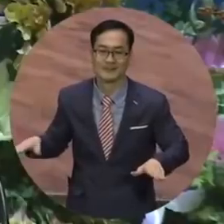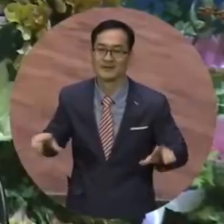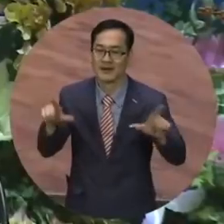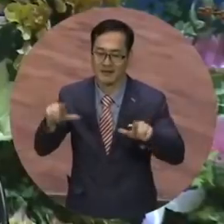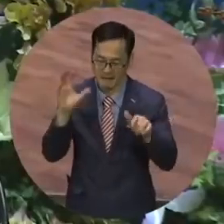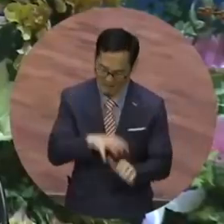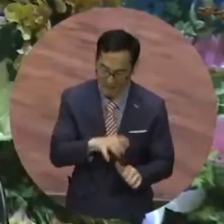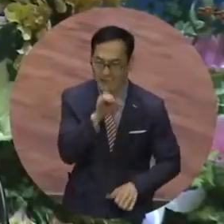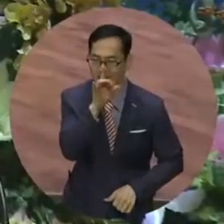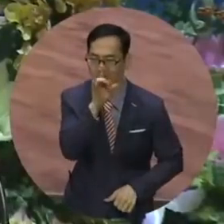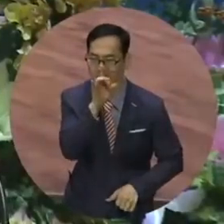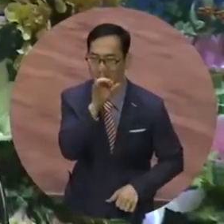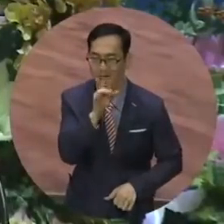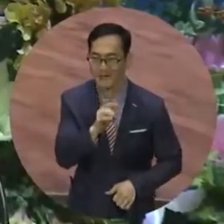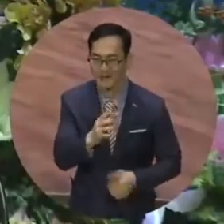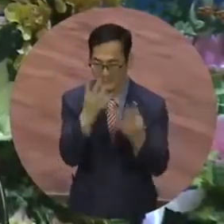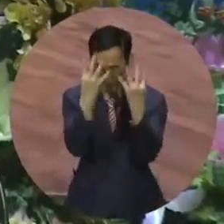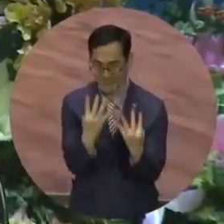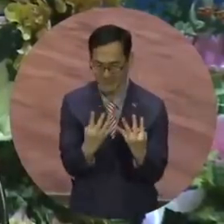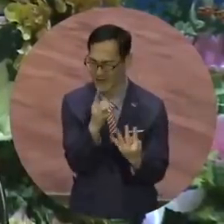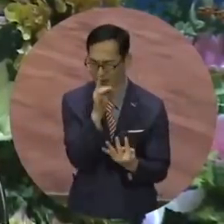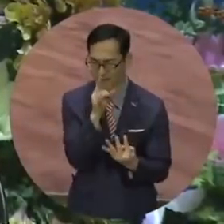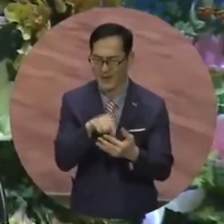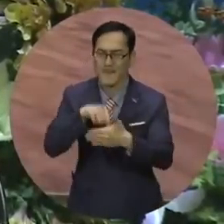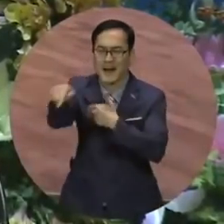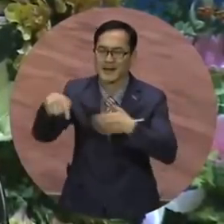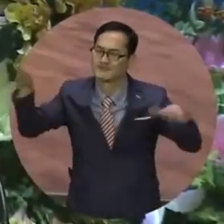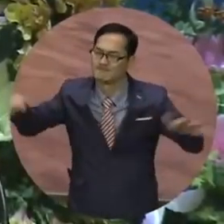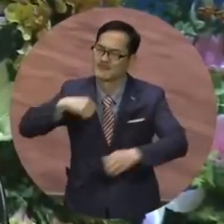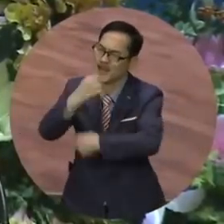안 돼. 막 다니 그 창조 원리.